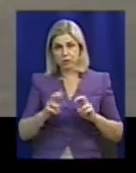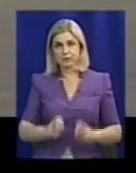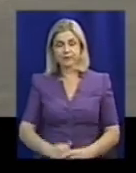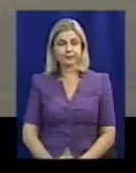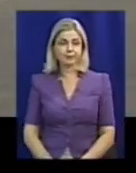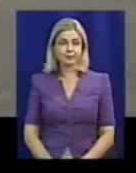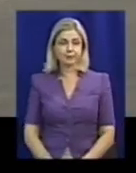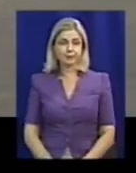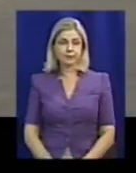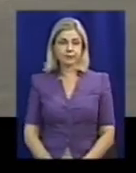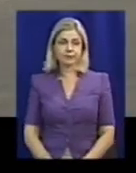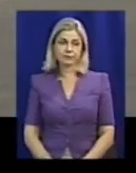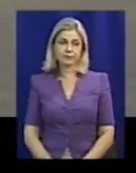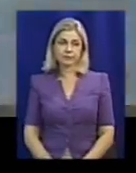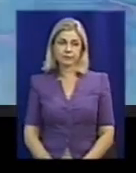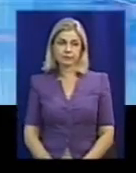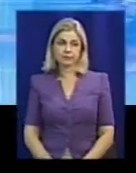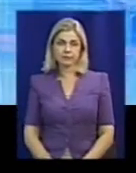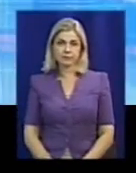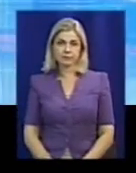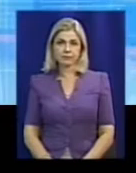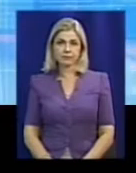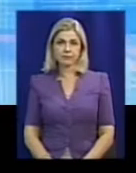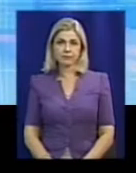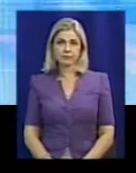телевізійні новини Миколаївщини.